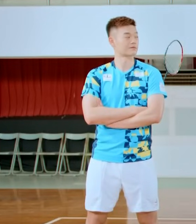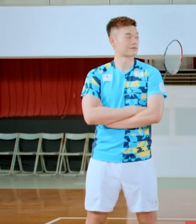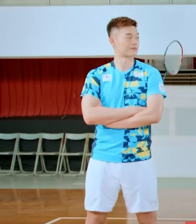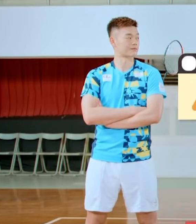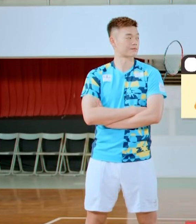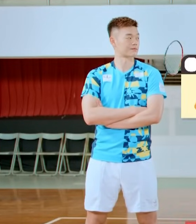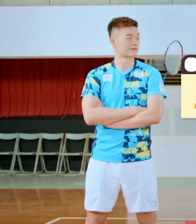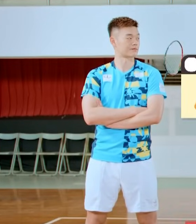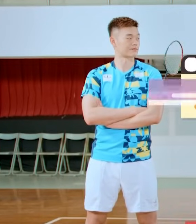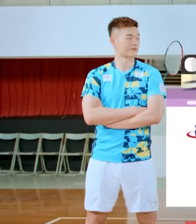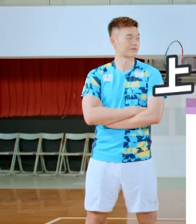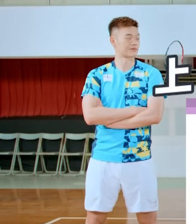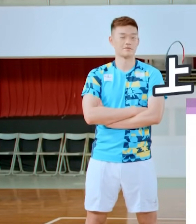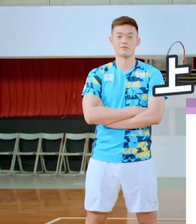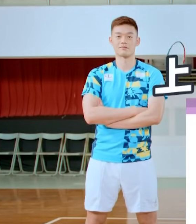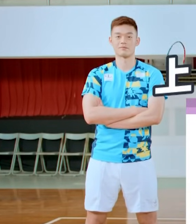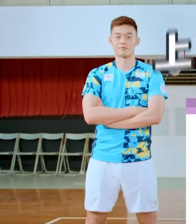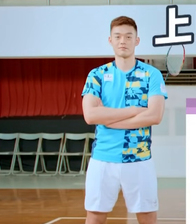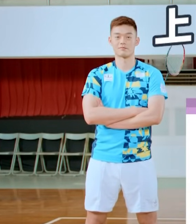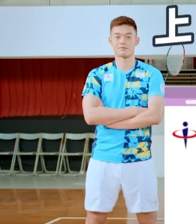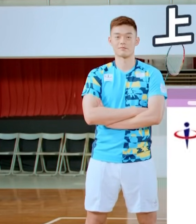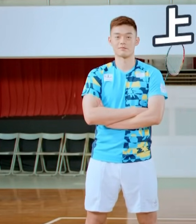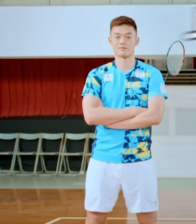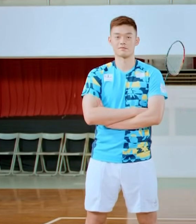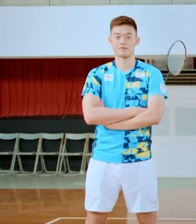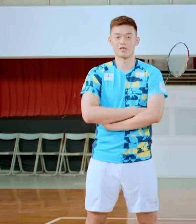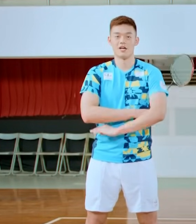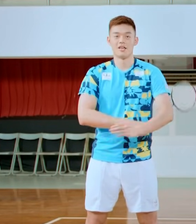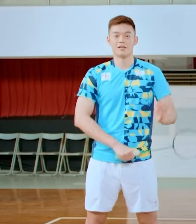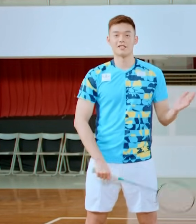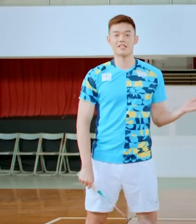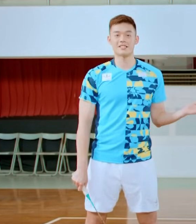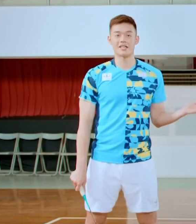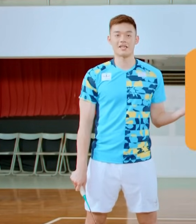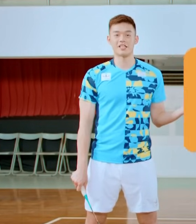不明选户消息不能信，上中选会网站查询才安心。